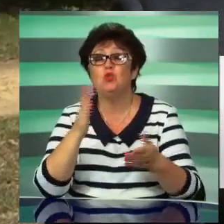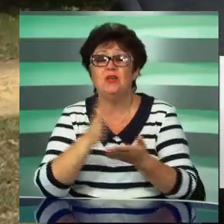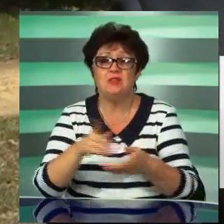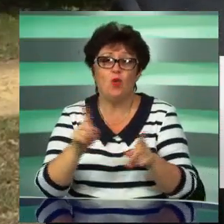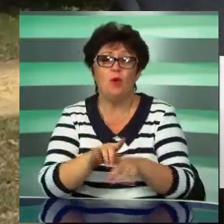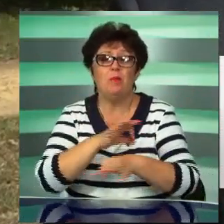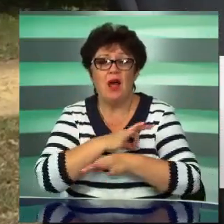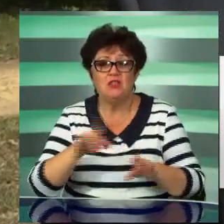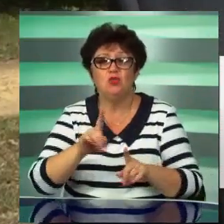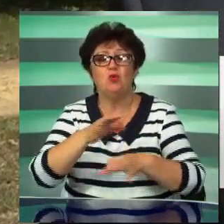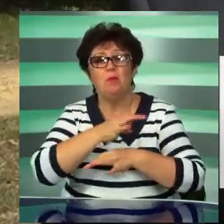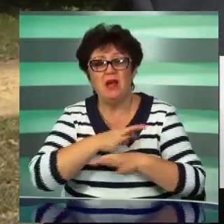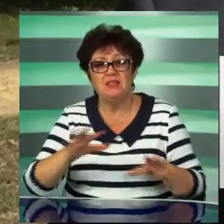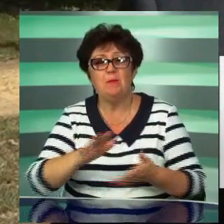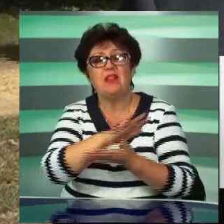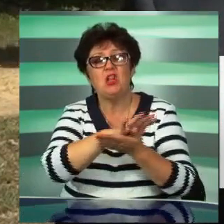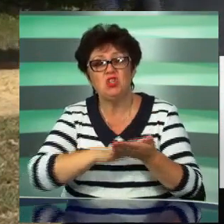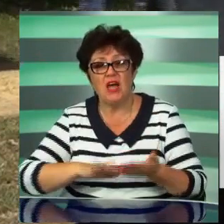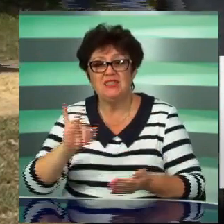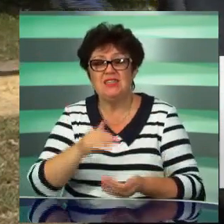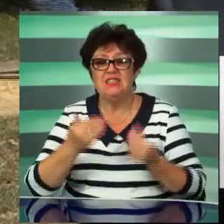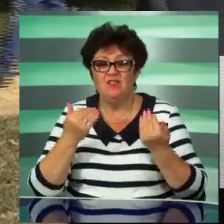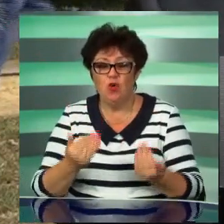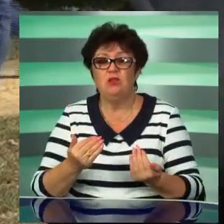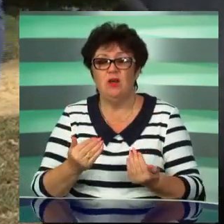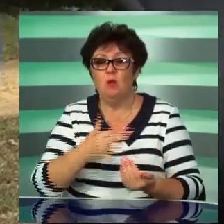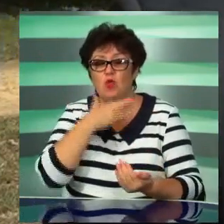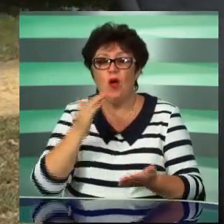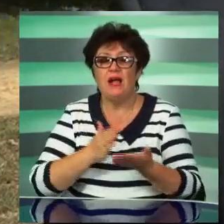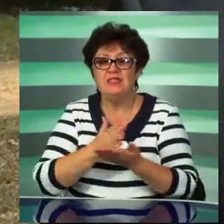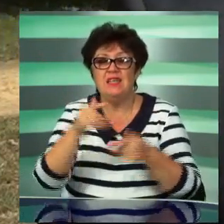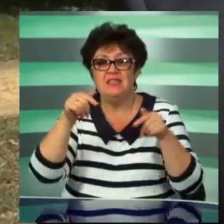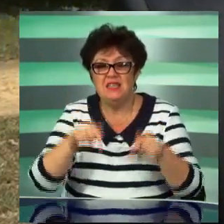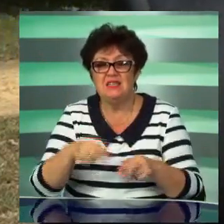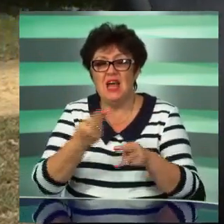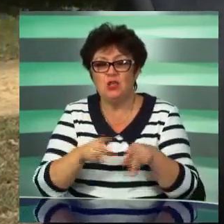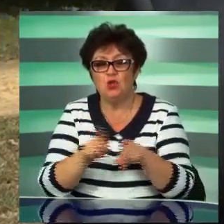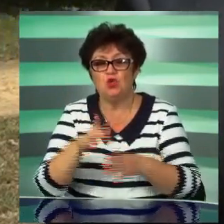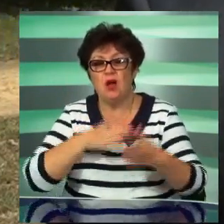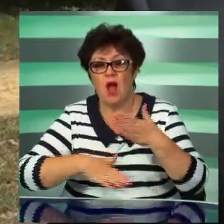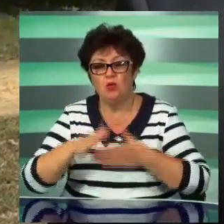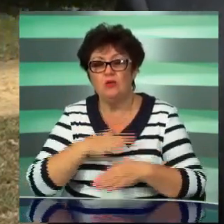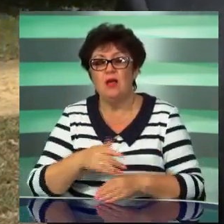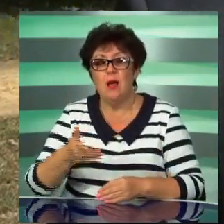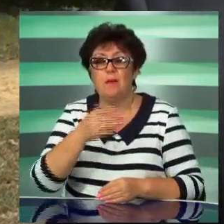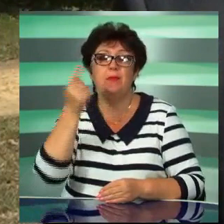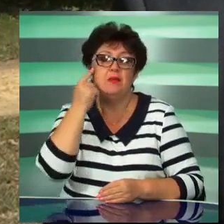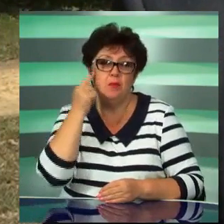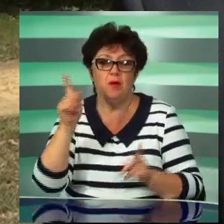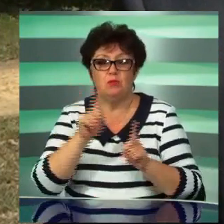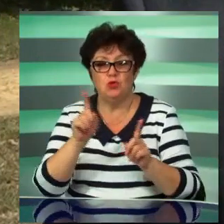праздник, замечательно, что праздник продолжается, и сегодня тоже много гостей здесь, и это тоже радует, потому что, в общем-то, понимаешь,